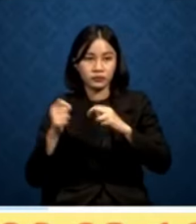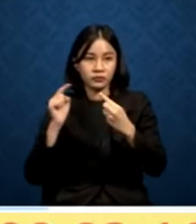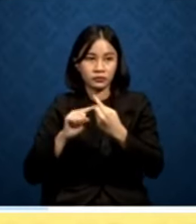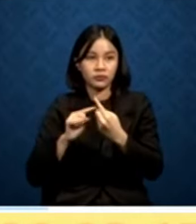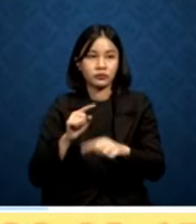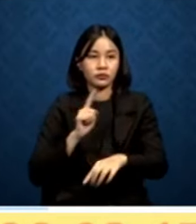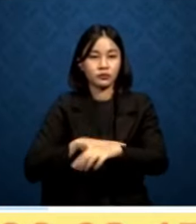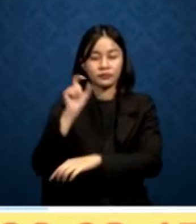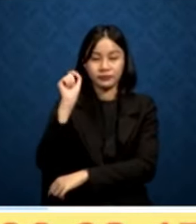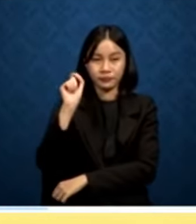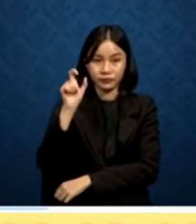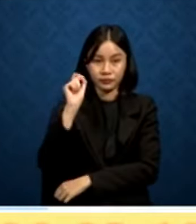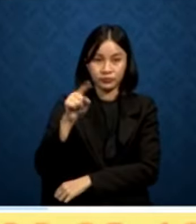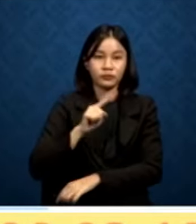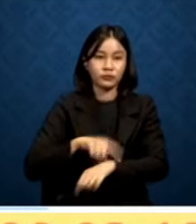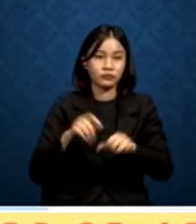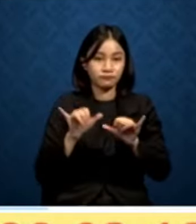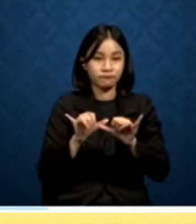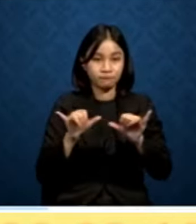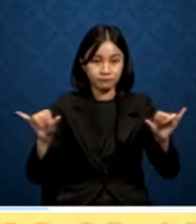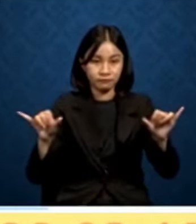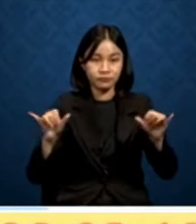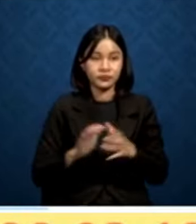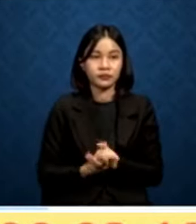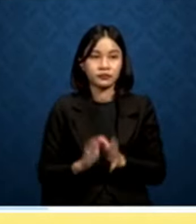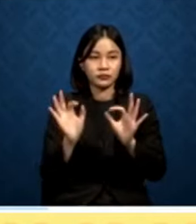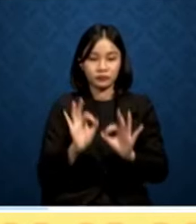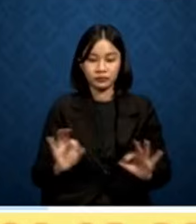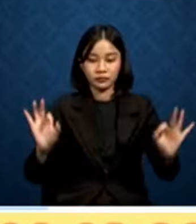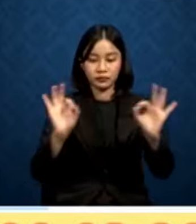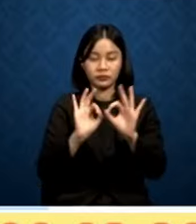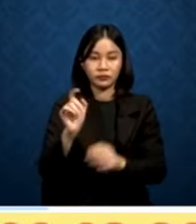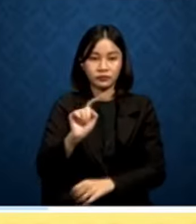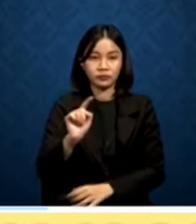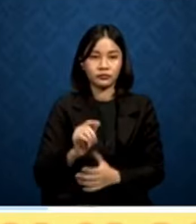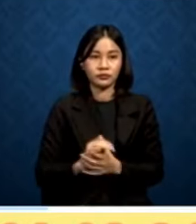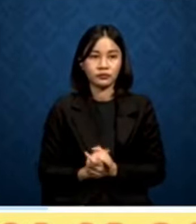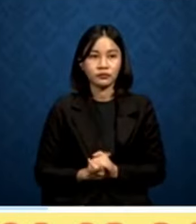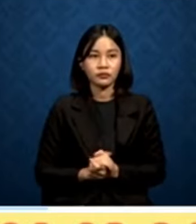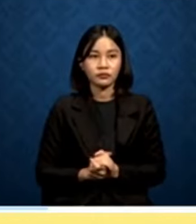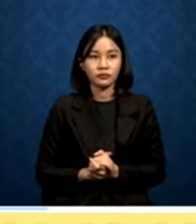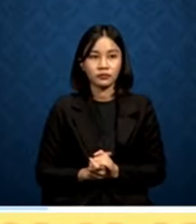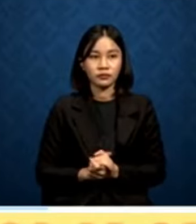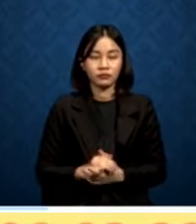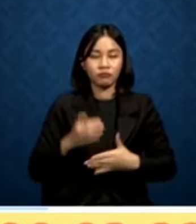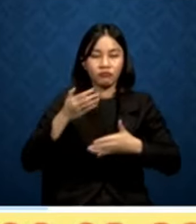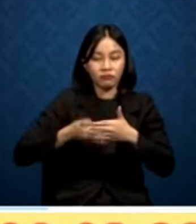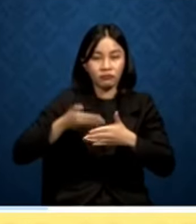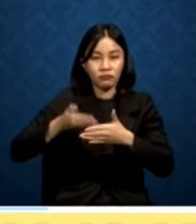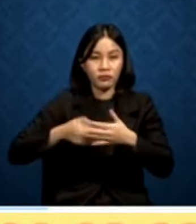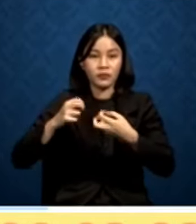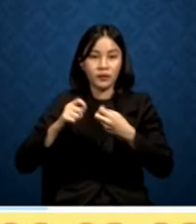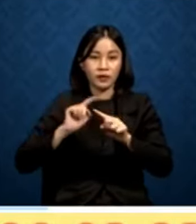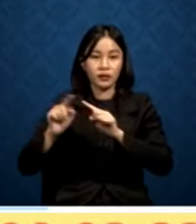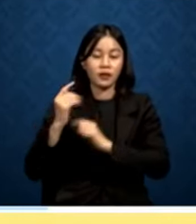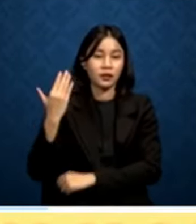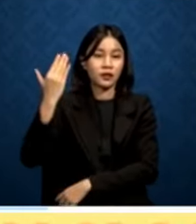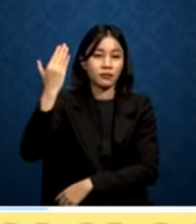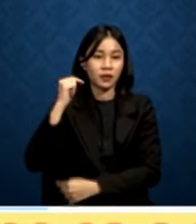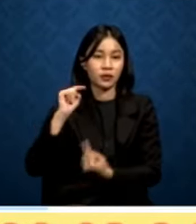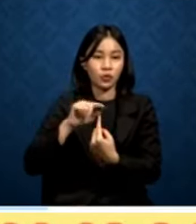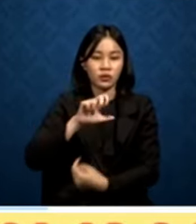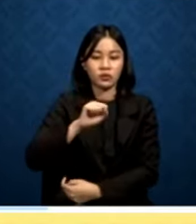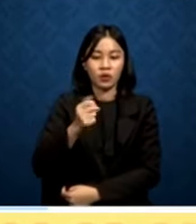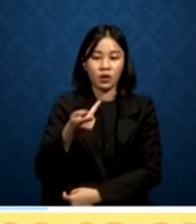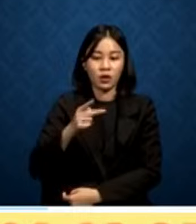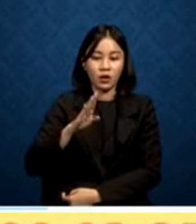ะยาวอีกผะการสำคัญคจำกัดที่ผ่านมาทางสัพ links